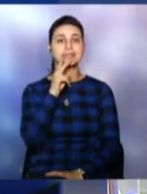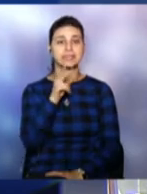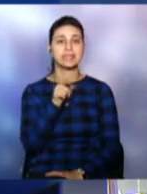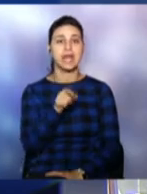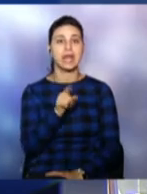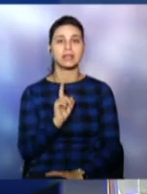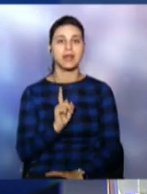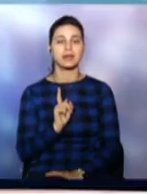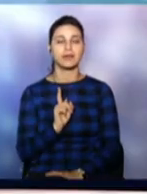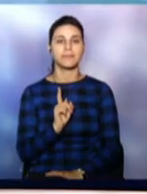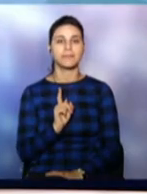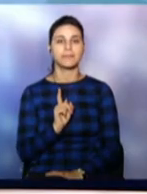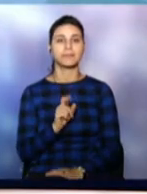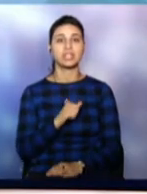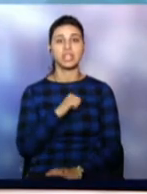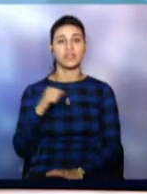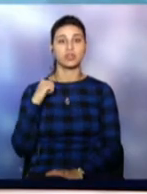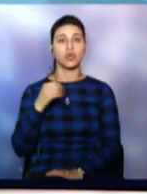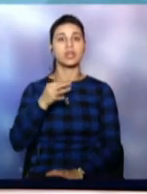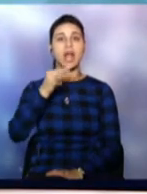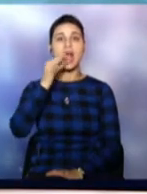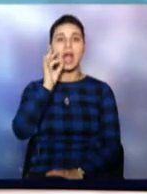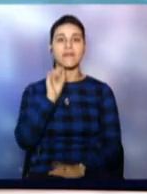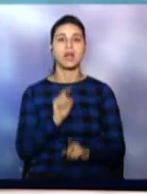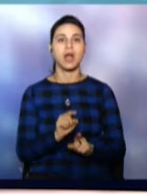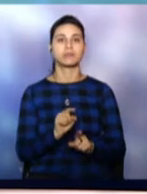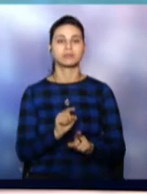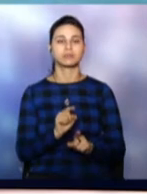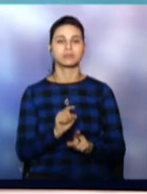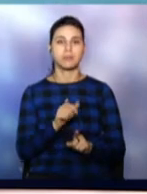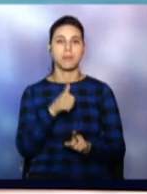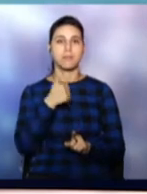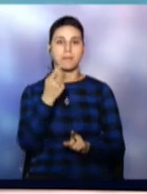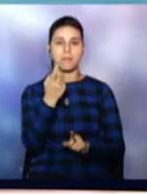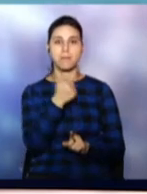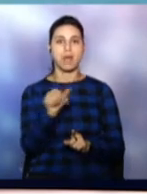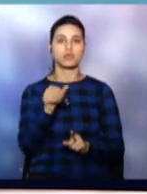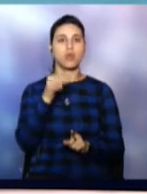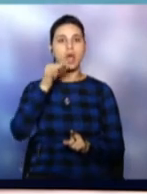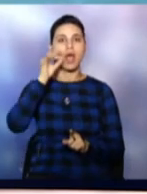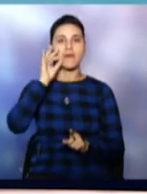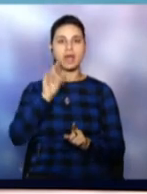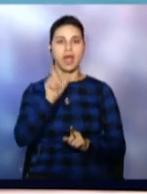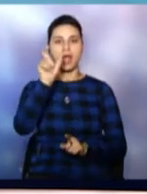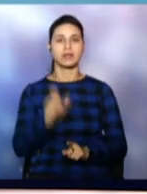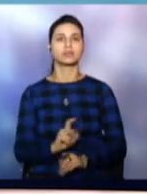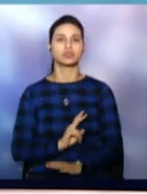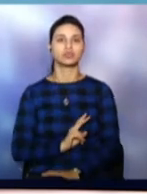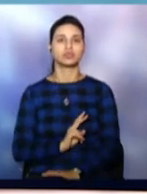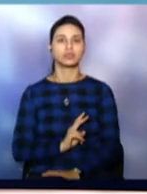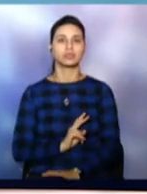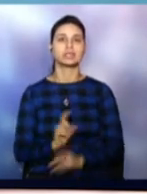სიგარეტთან ერთად არა, თავად ყავის მირთმევაც ხშირად არის გარკვეული რიტუალი, რომელსაც